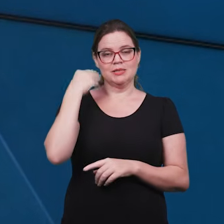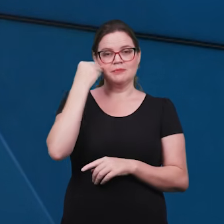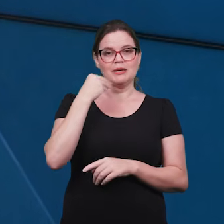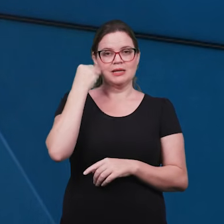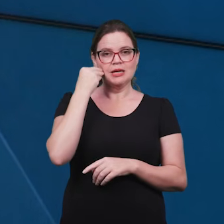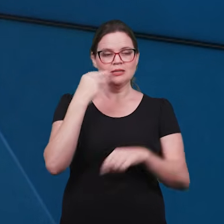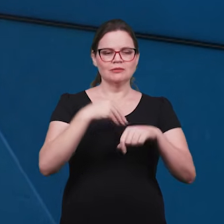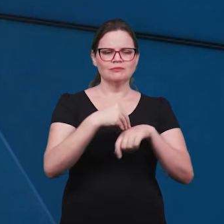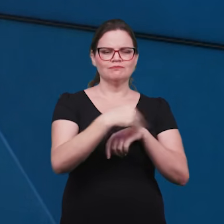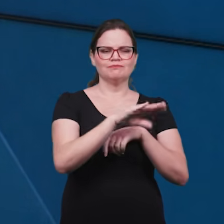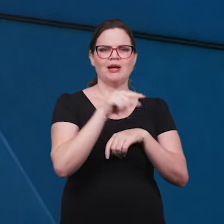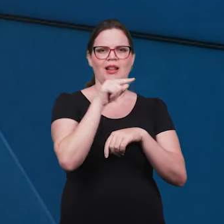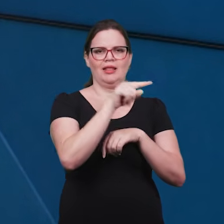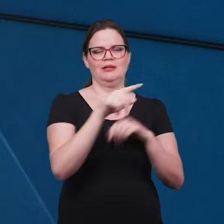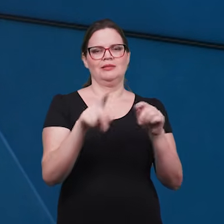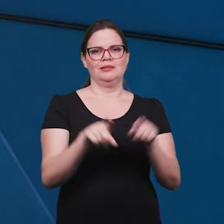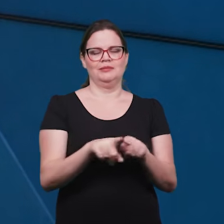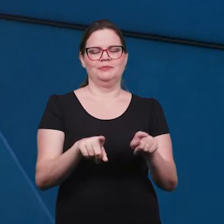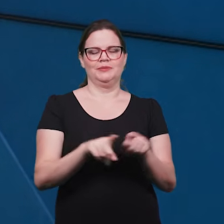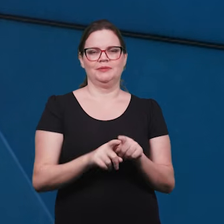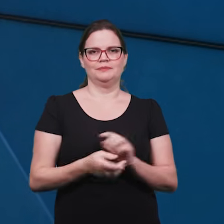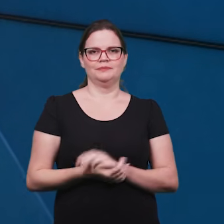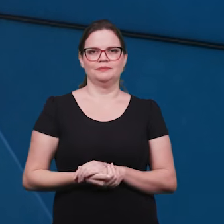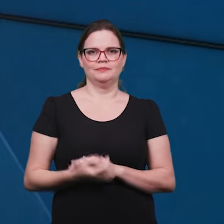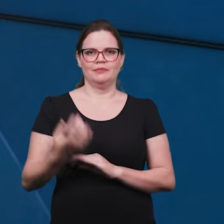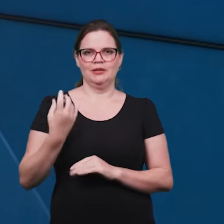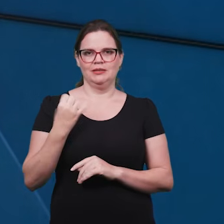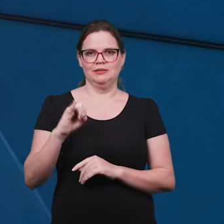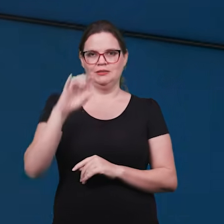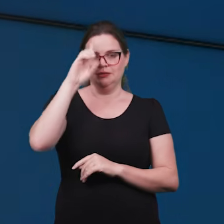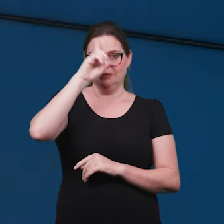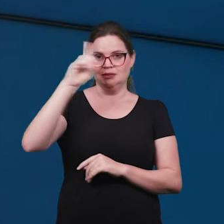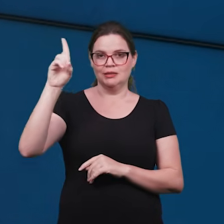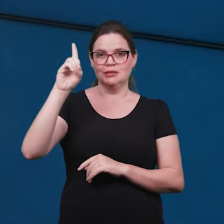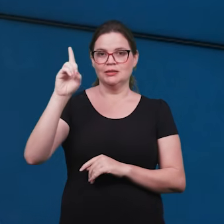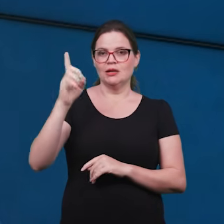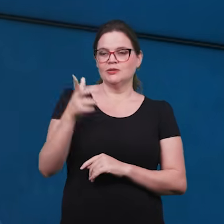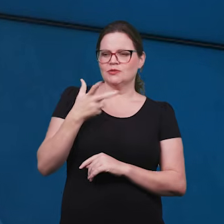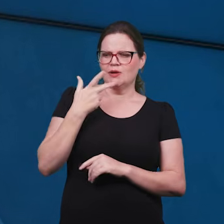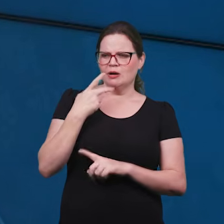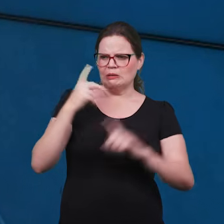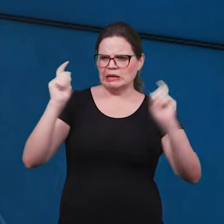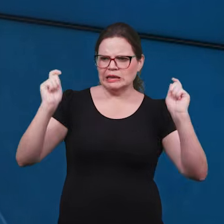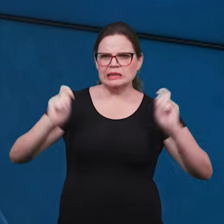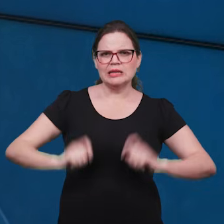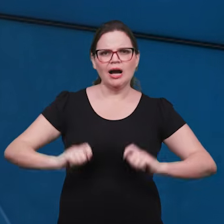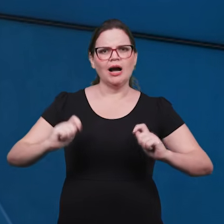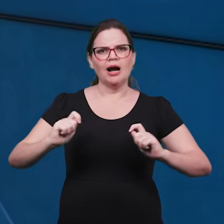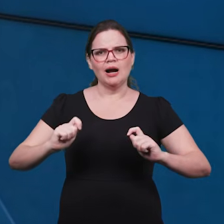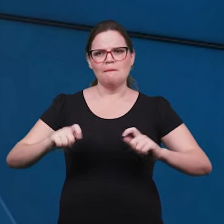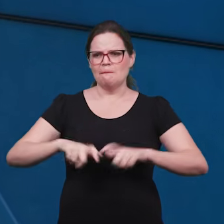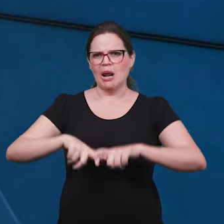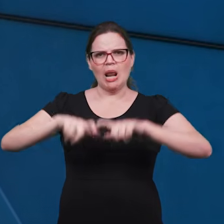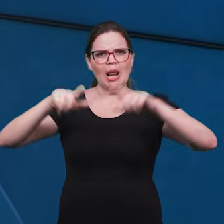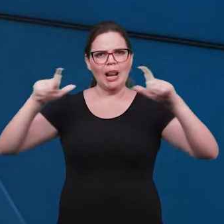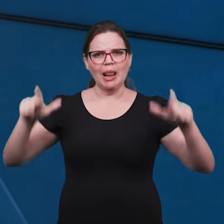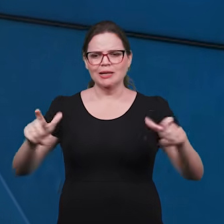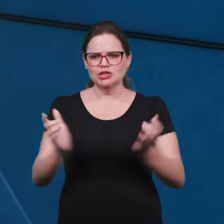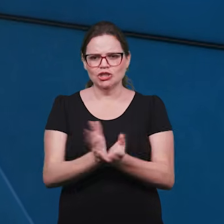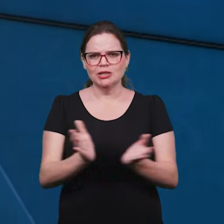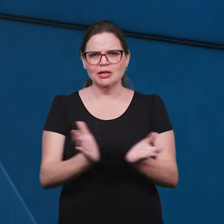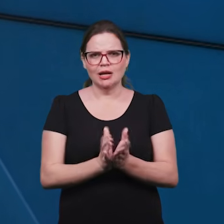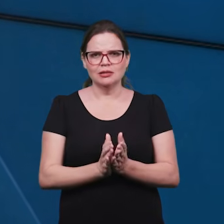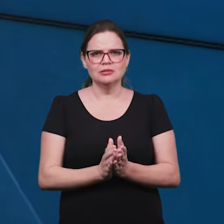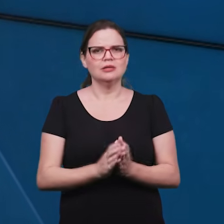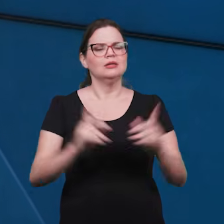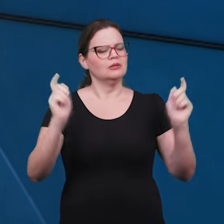levarei comigo что если Бог говорит, что это возможно, que se Deus fala que isso é possível, это на